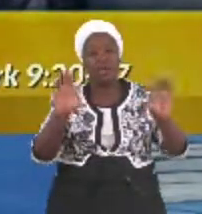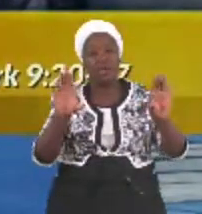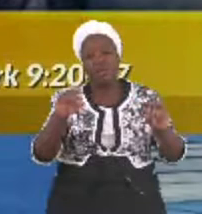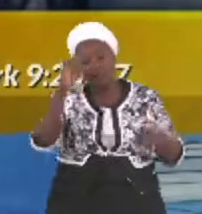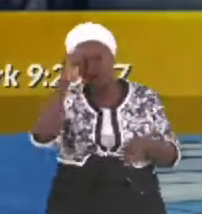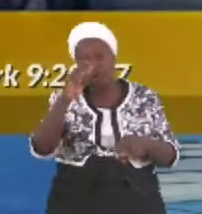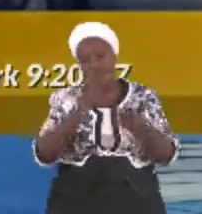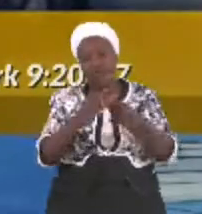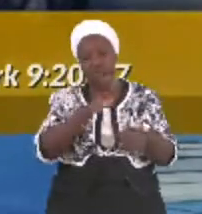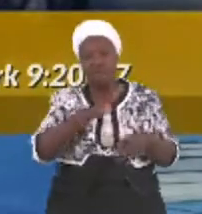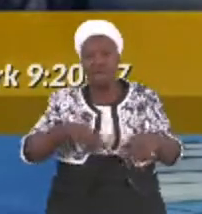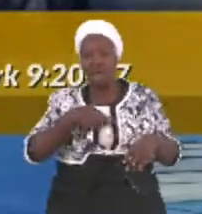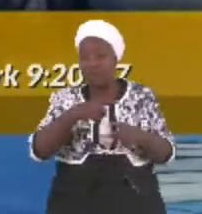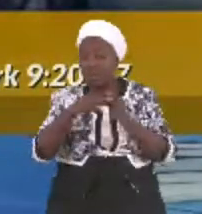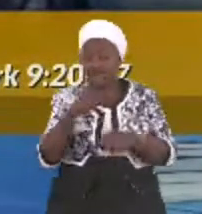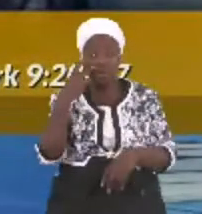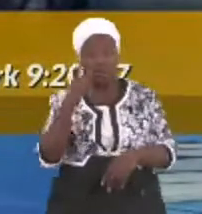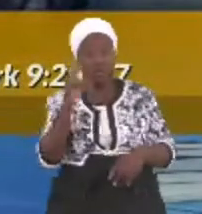l'épileptique. Quand il a vu